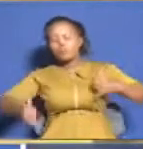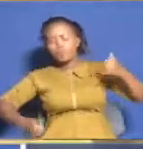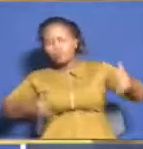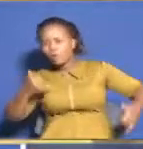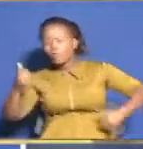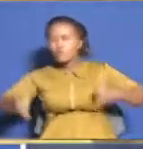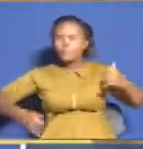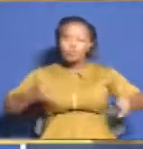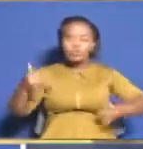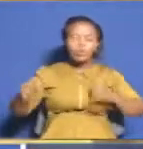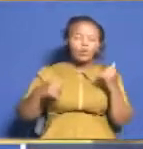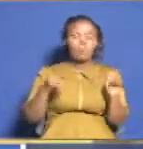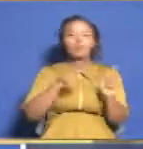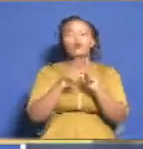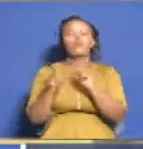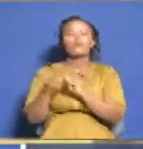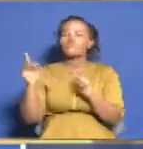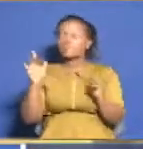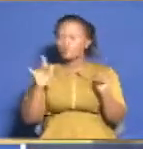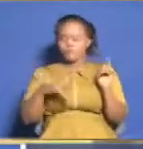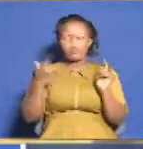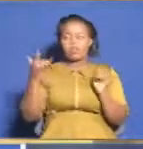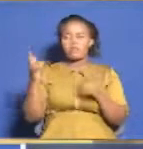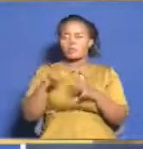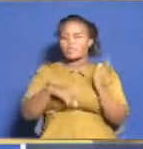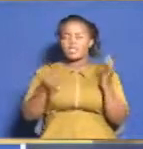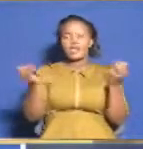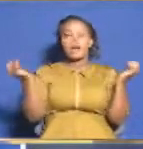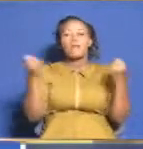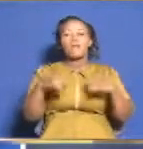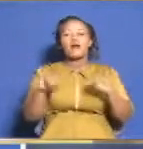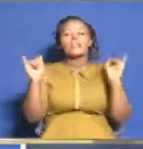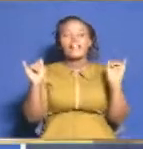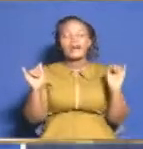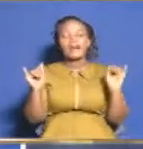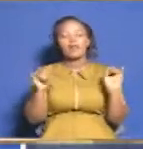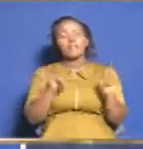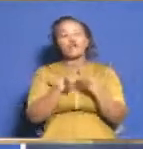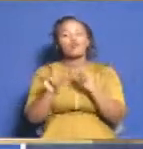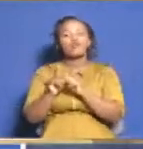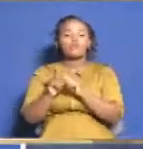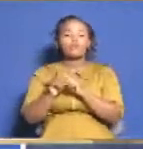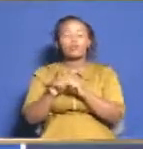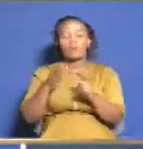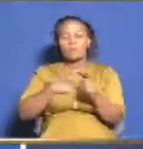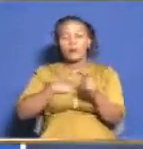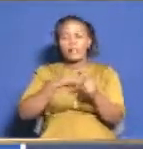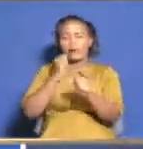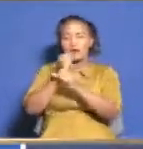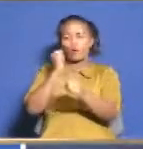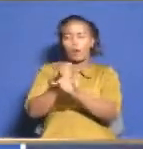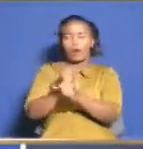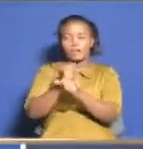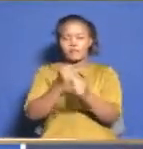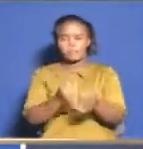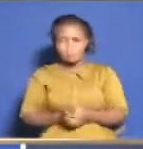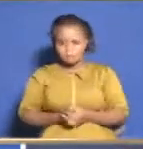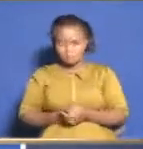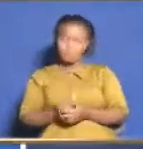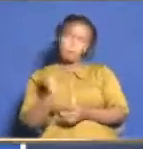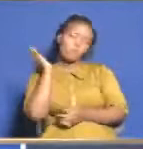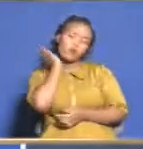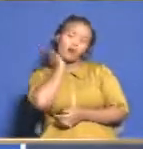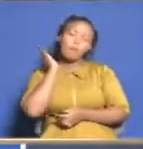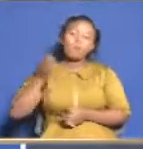ni Madaraka day, yani Madaraka na art yangu, yani nimeshikanisha art na Madaraka. Huko kaunti ya Murang'a,